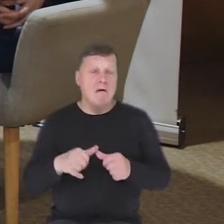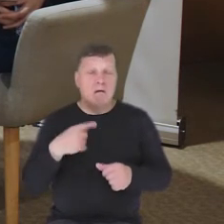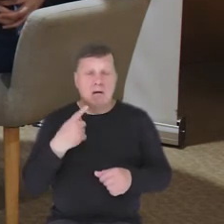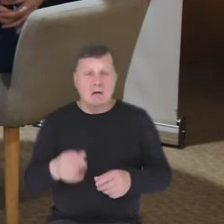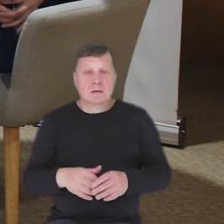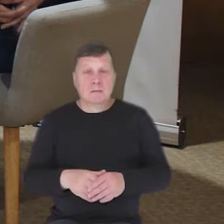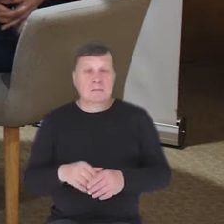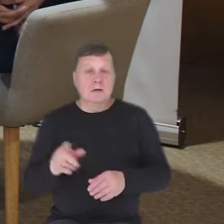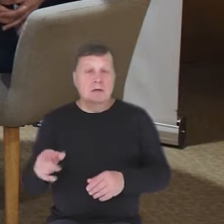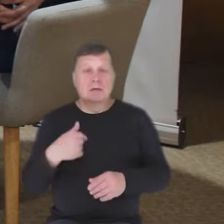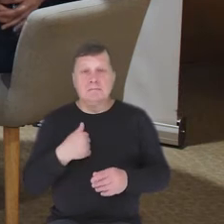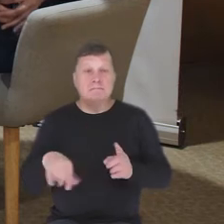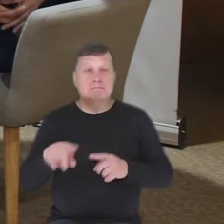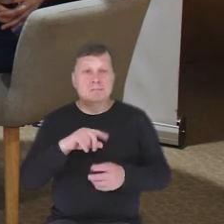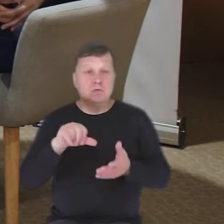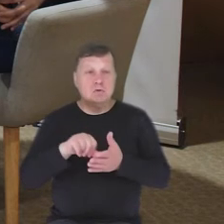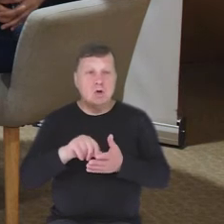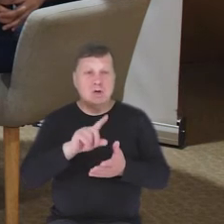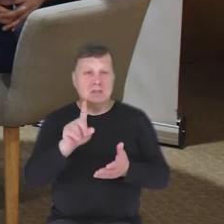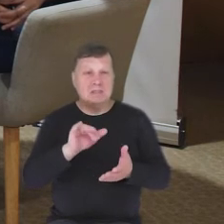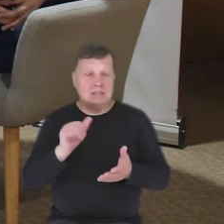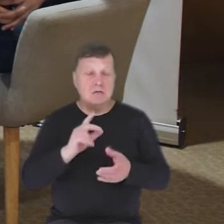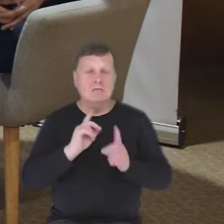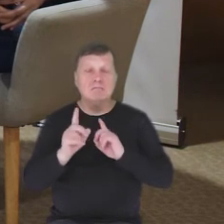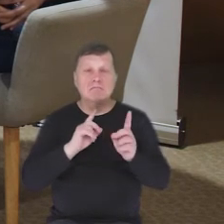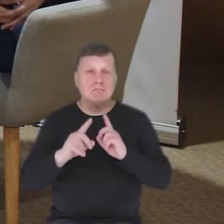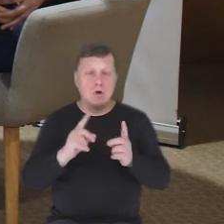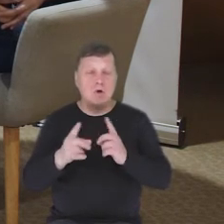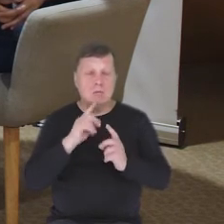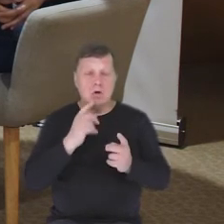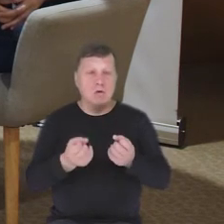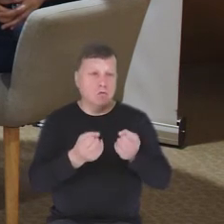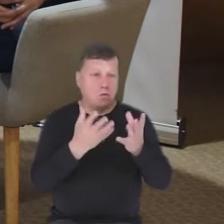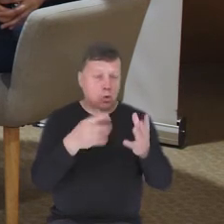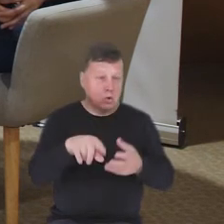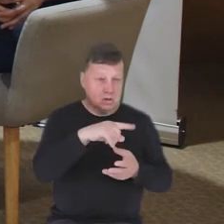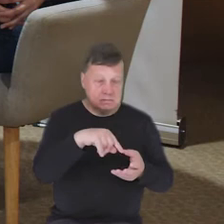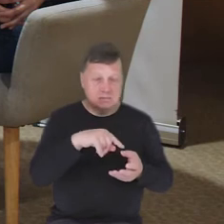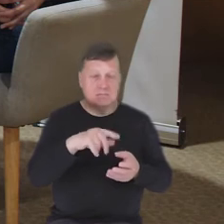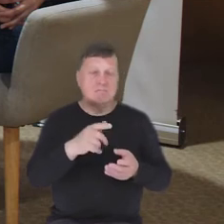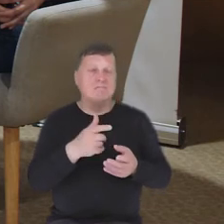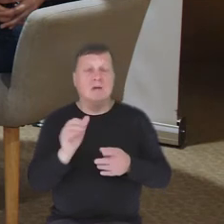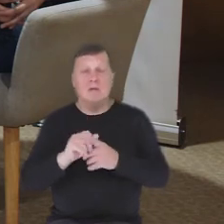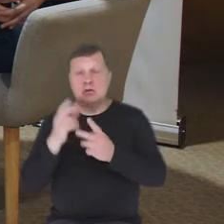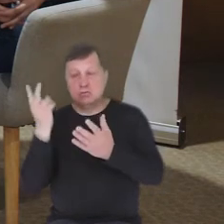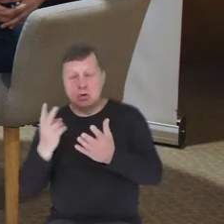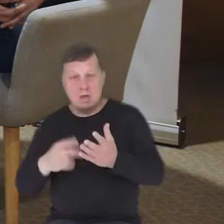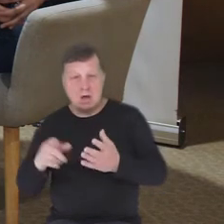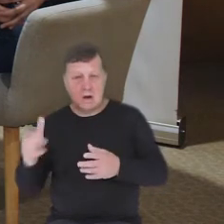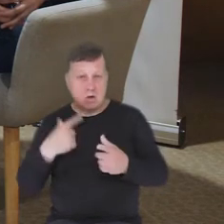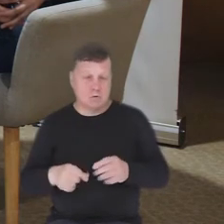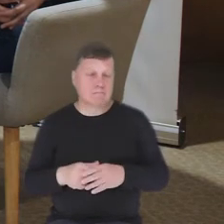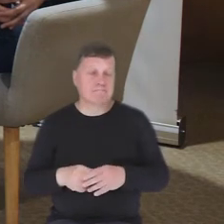że rozmawiamy w tym środowisku zinowym pomiędzy twórcami i czytelnikami. Ja to tak widzę w każdym